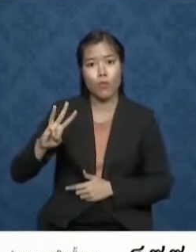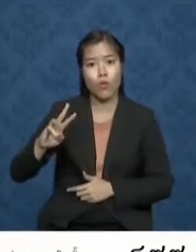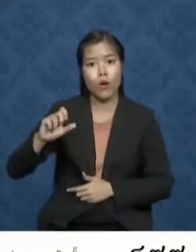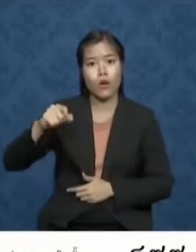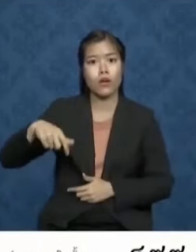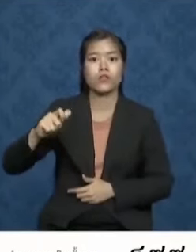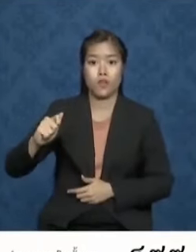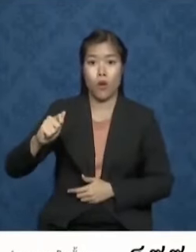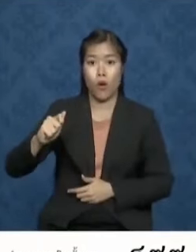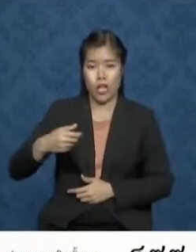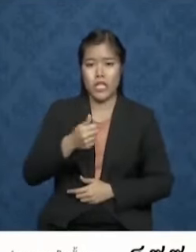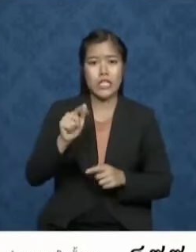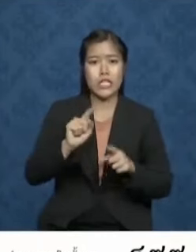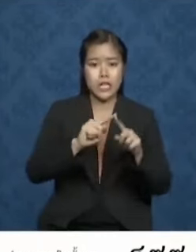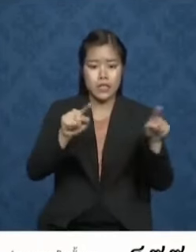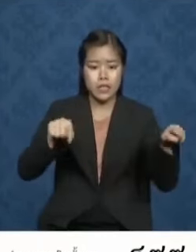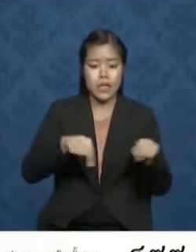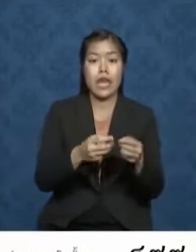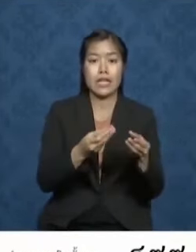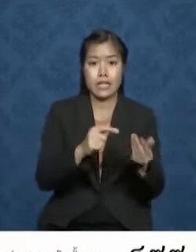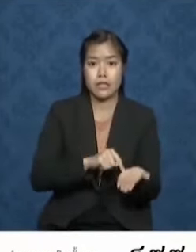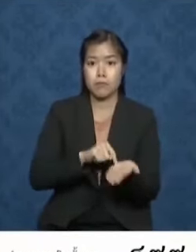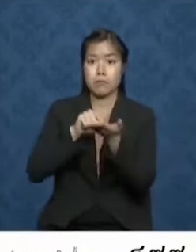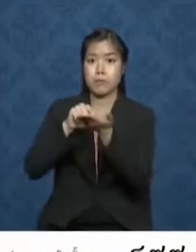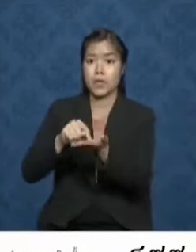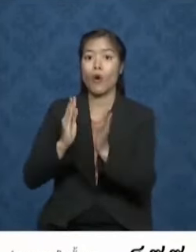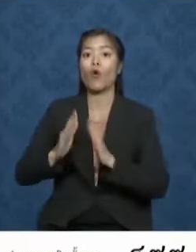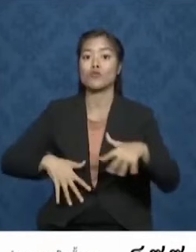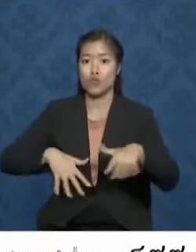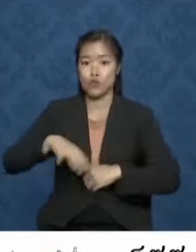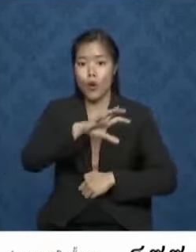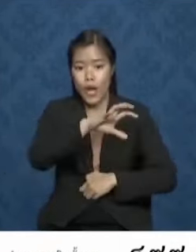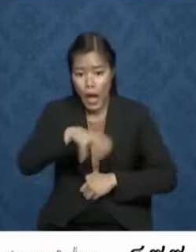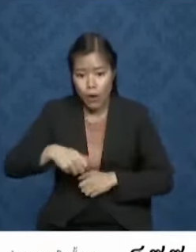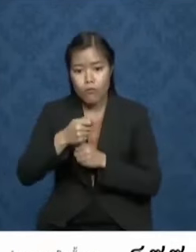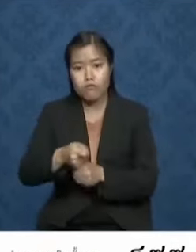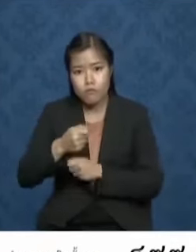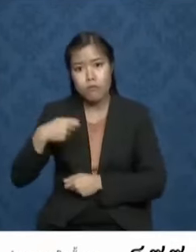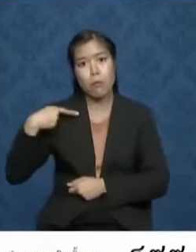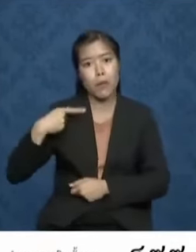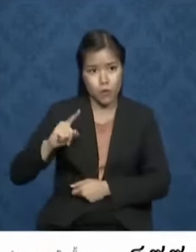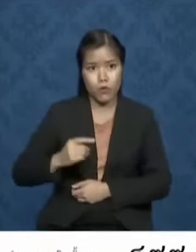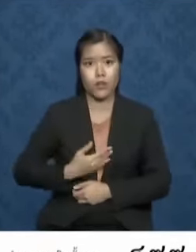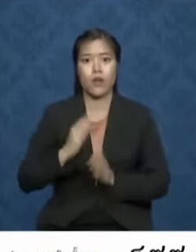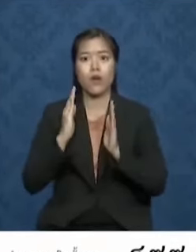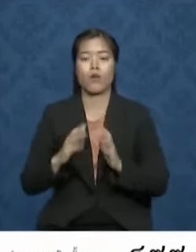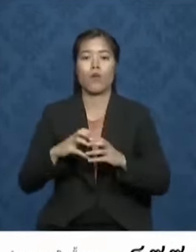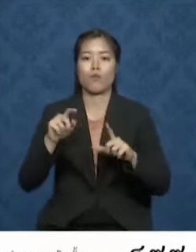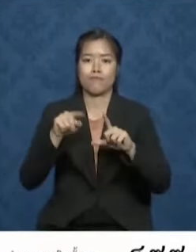การยกที่ดินให้กับพี่น้องประชาชนได้ใช้ประโยชน์ซึ่งผมและพรรคเ้าไกลจะติดตามโครงการนี้อย่างใกล้ชิดต่อ